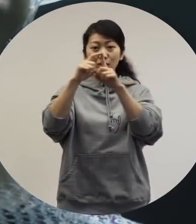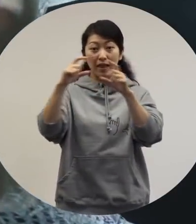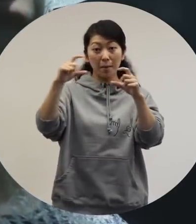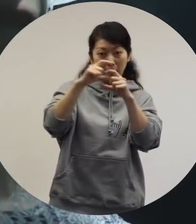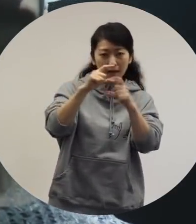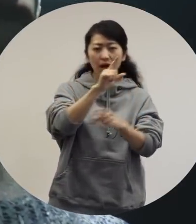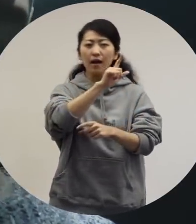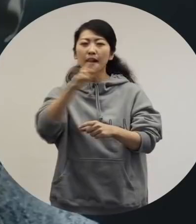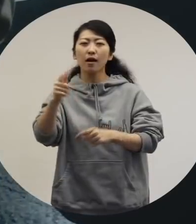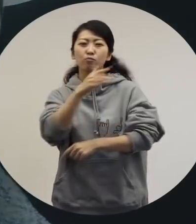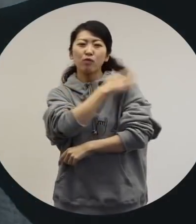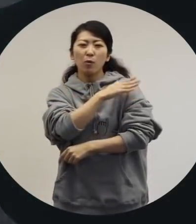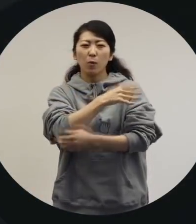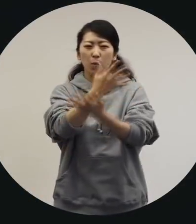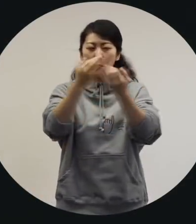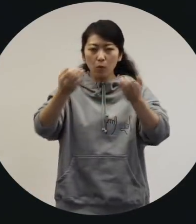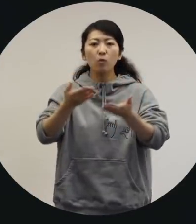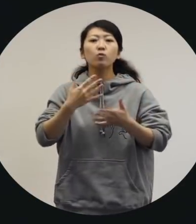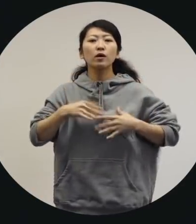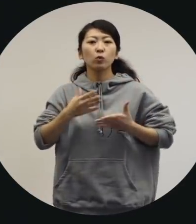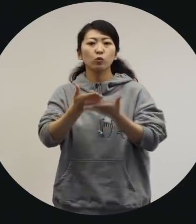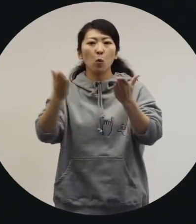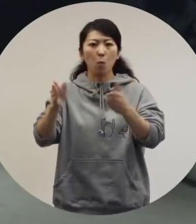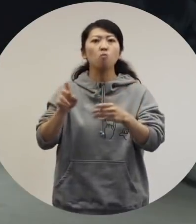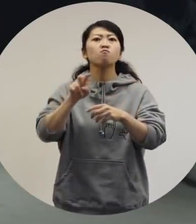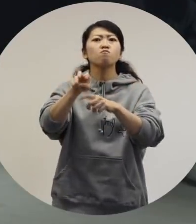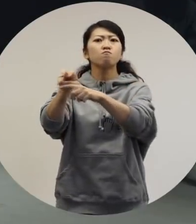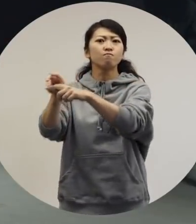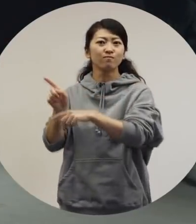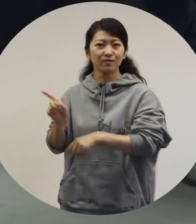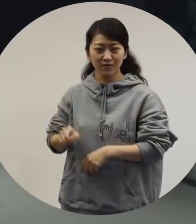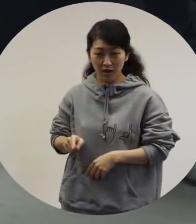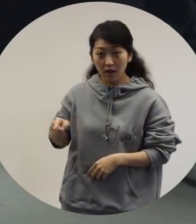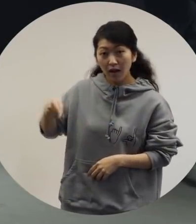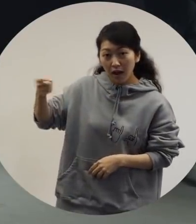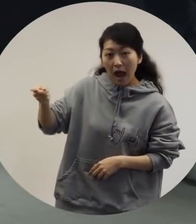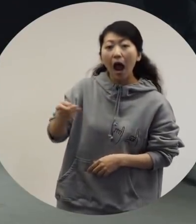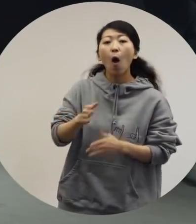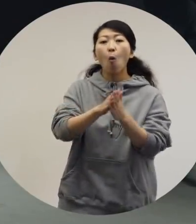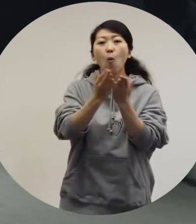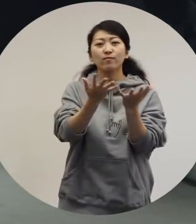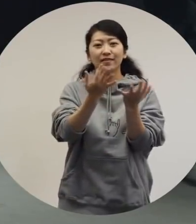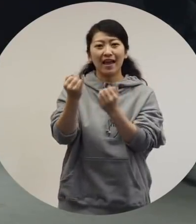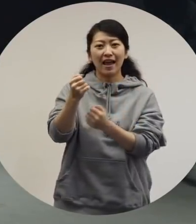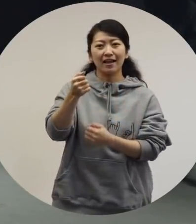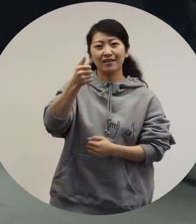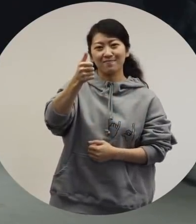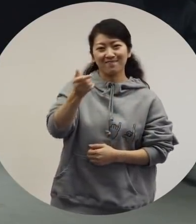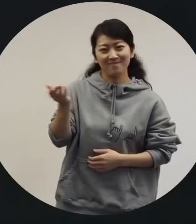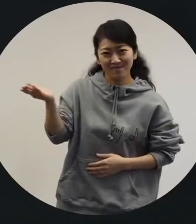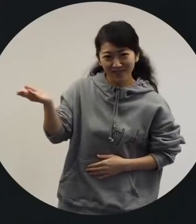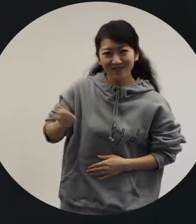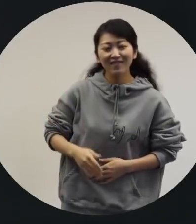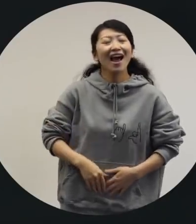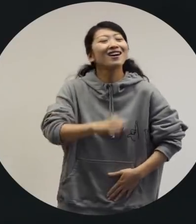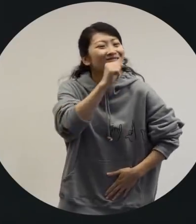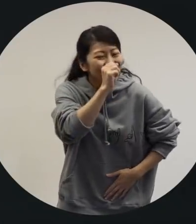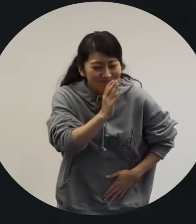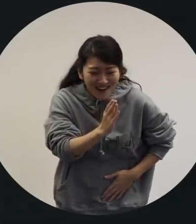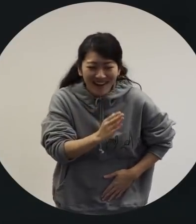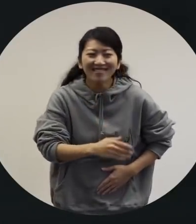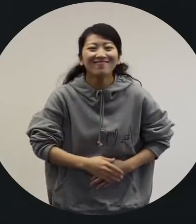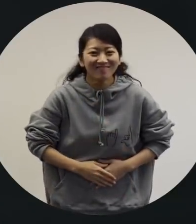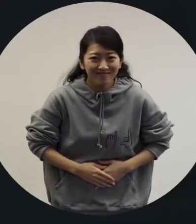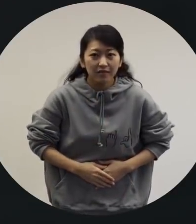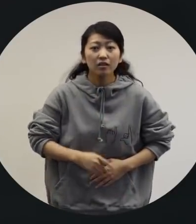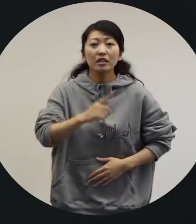ーナなどの多くの、ブランドのファッションショーに出演されています。その横にお座りの、本田達也さんです。 はい、よろしくお願い